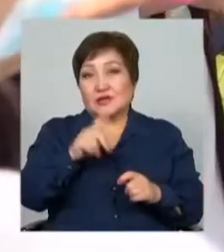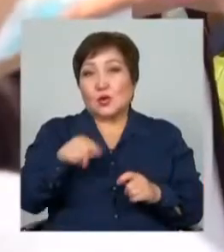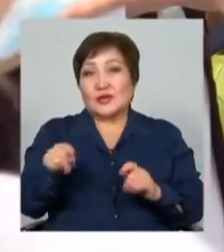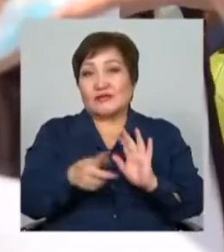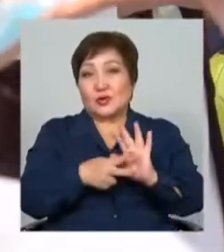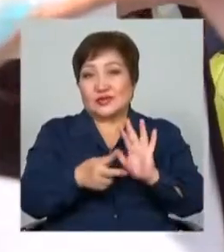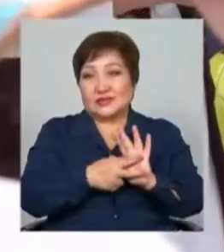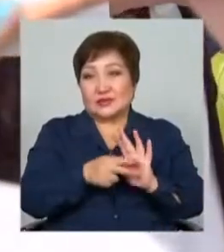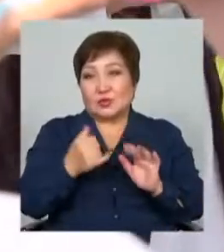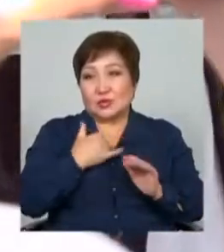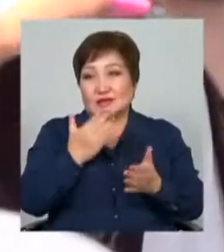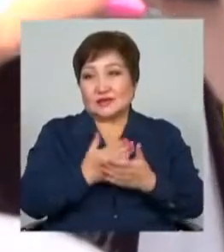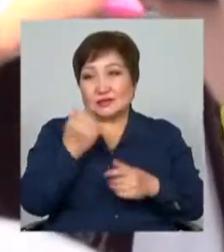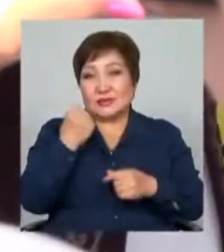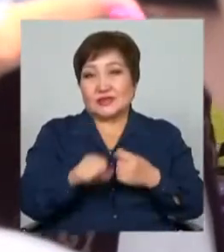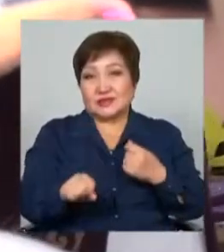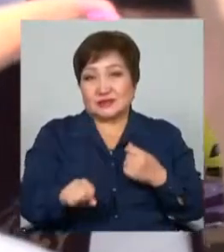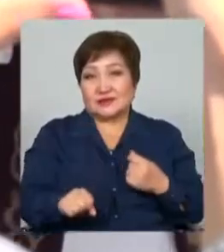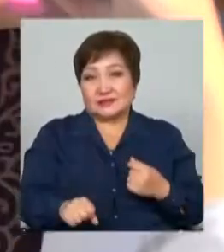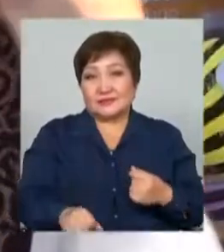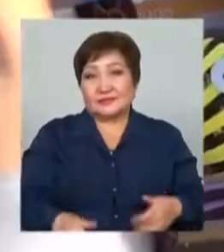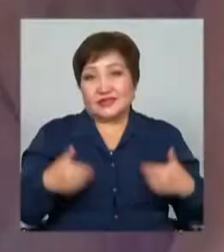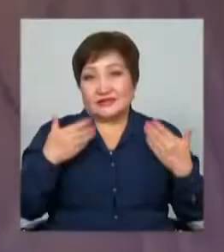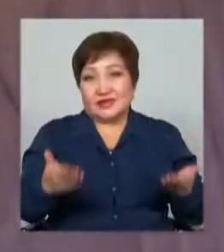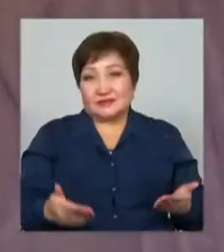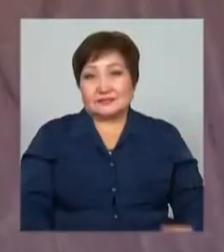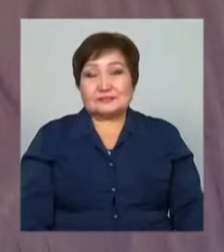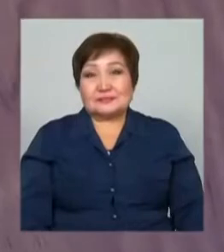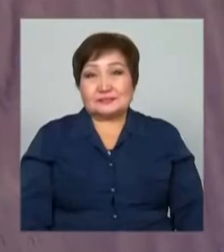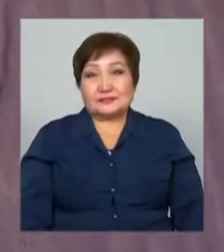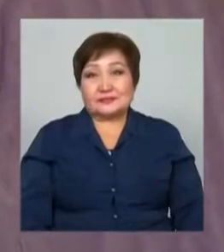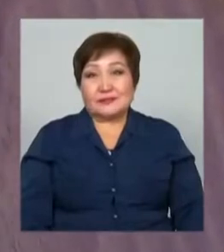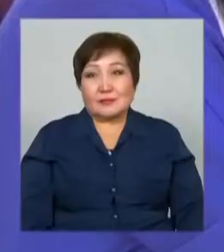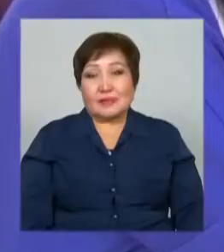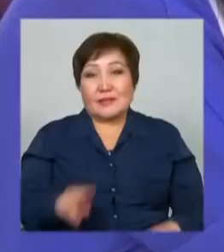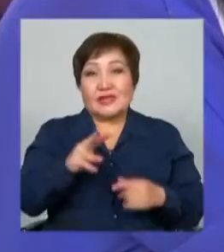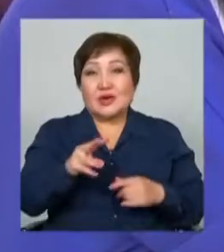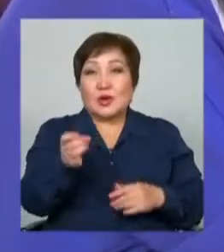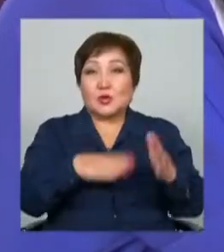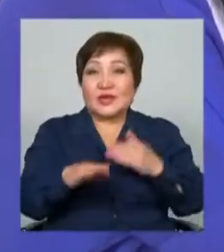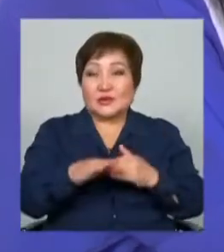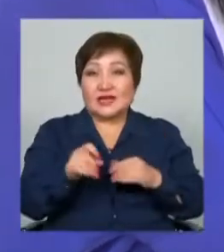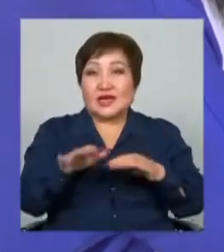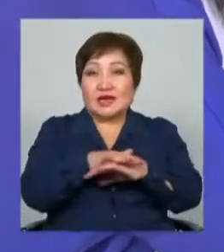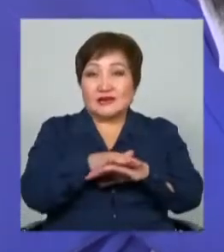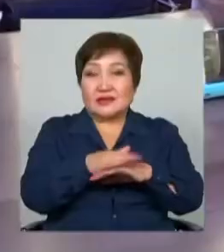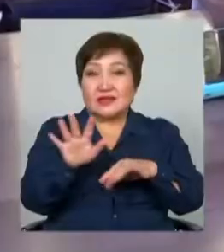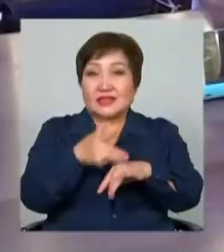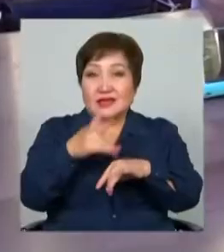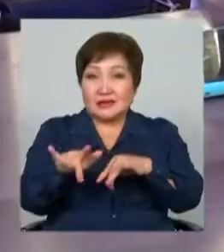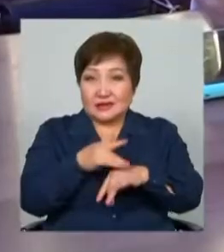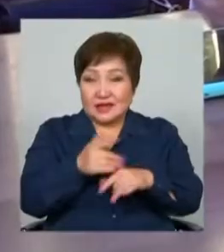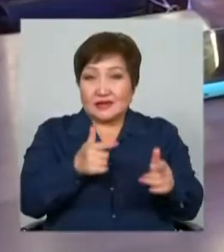Поздравляем! Поздравляем, Сюлим! Давайте громкими аплодисментами. Медеу ауданында халық санағына дайындық қызу.